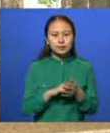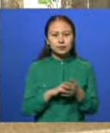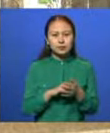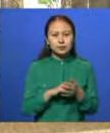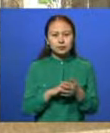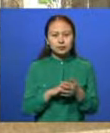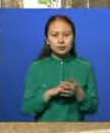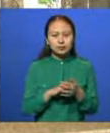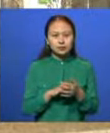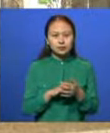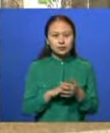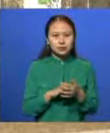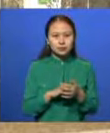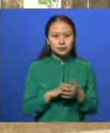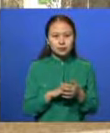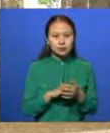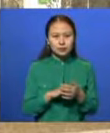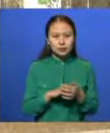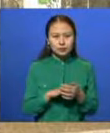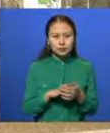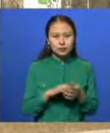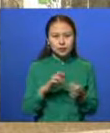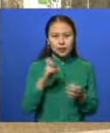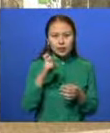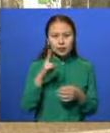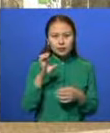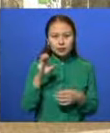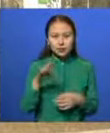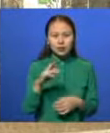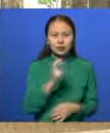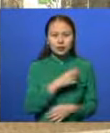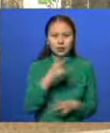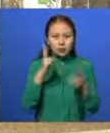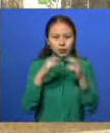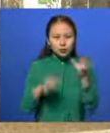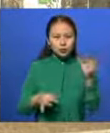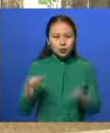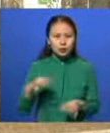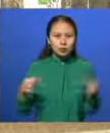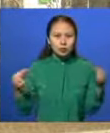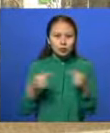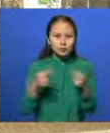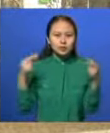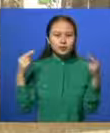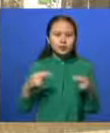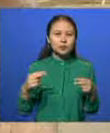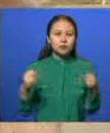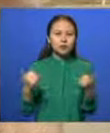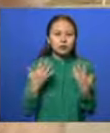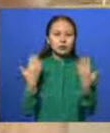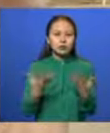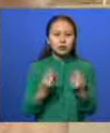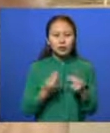жеке независимый эксперты, сосын медициналық жана судебный эксперттердің дәлелдеуі бойынша олардың